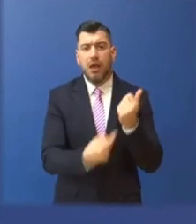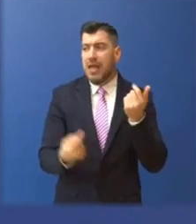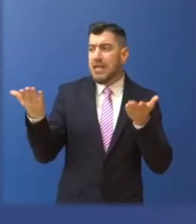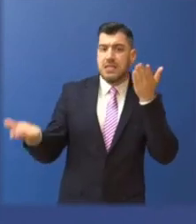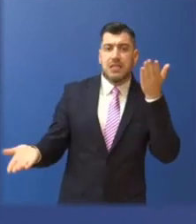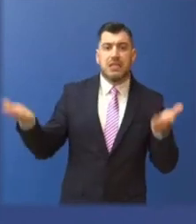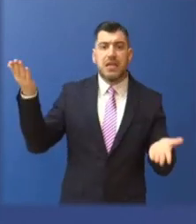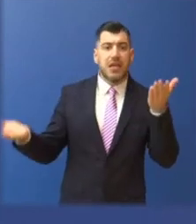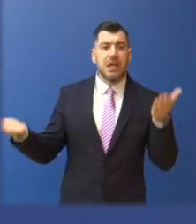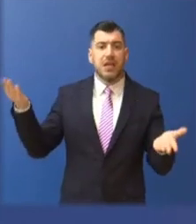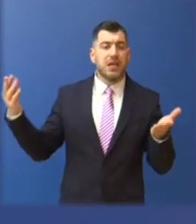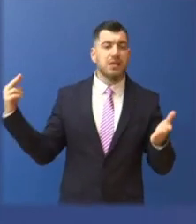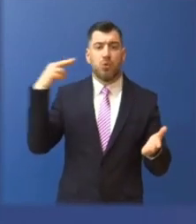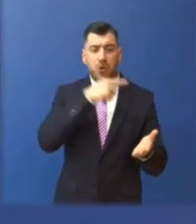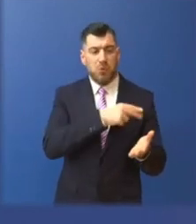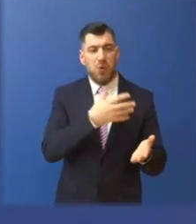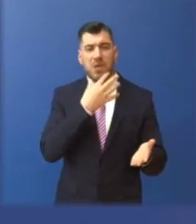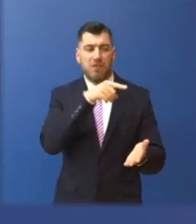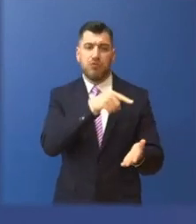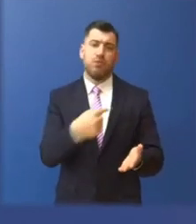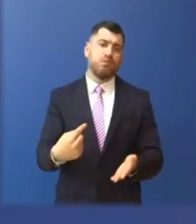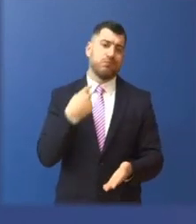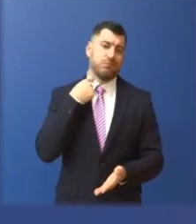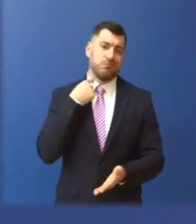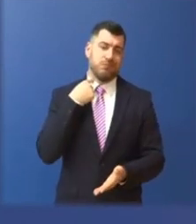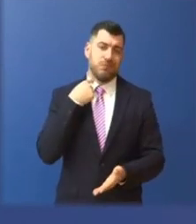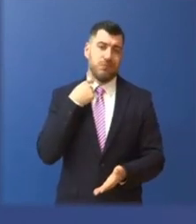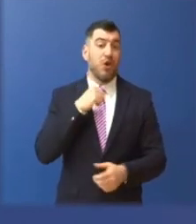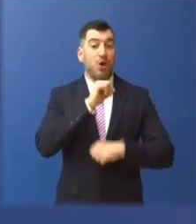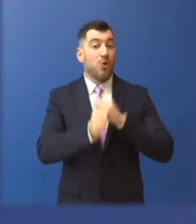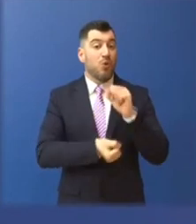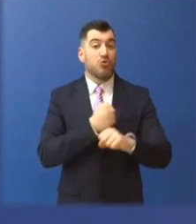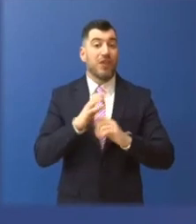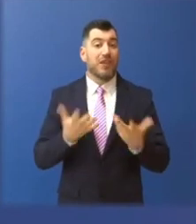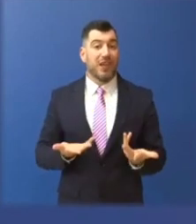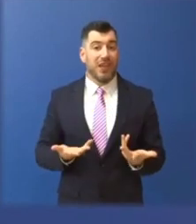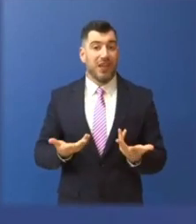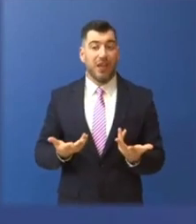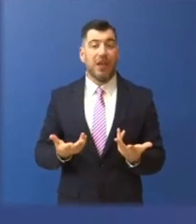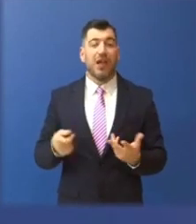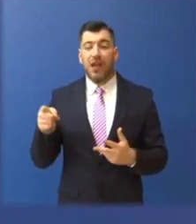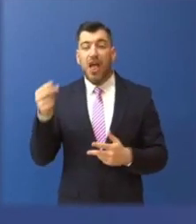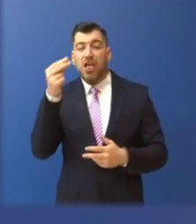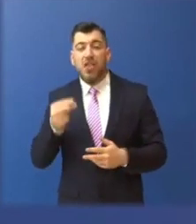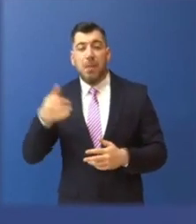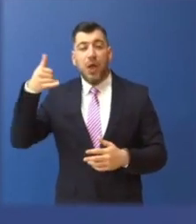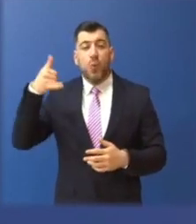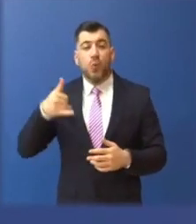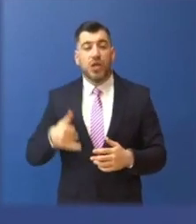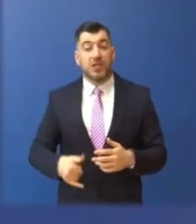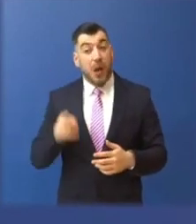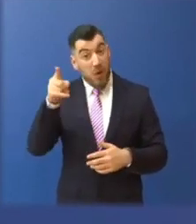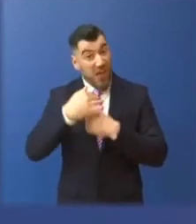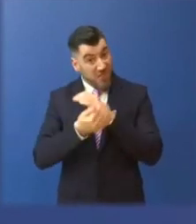πραγματικής πολιτικής με τον Πρωθυπουργό Κυριάκο Μητσοτάκη, παλεύει να απομακρύνει την πολιτική συζήτηση από τα ουσιαστικά, από αυτά που ενδιαφέρουν την κοινωνία, από αυτά